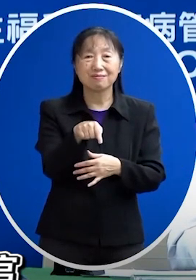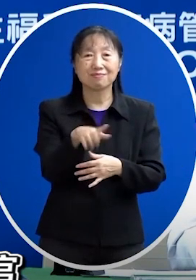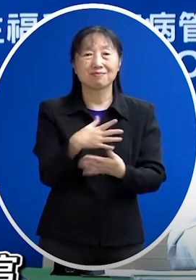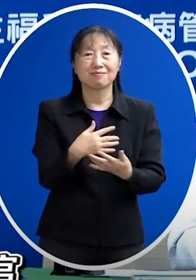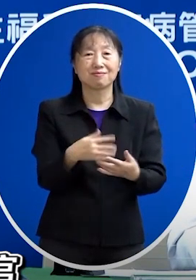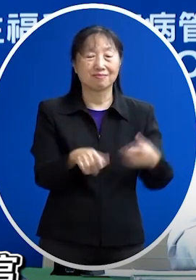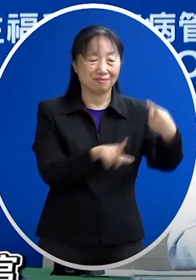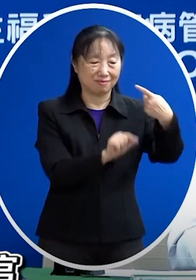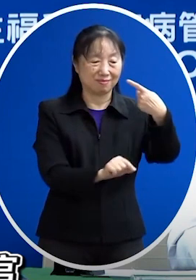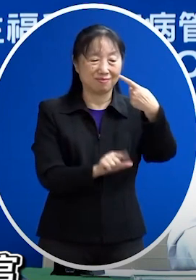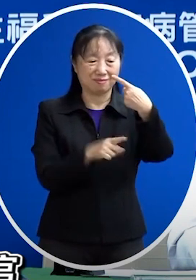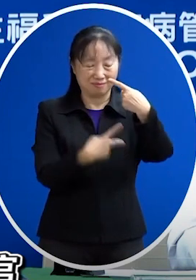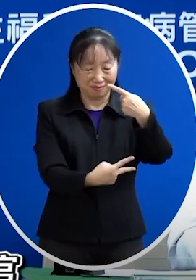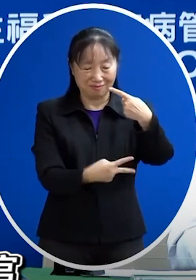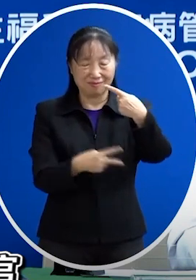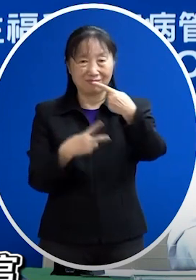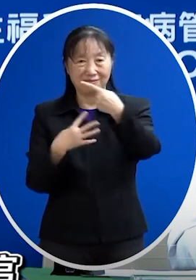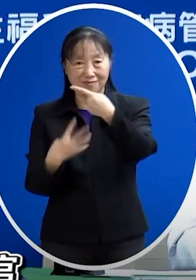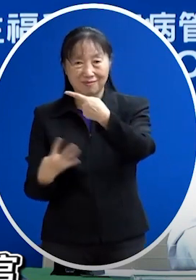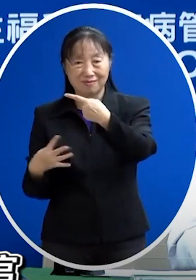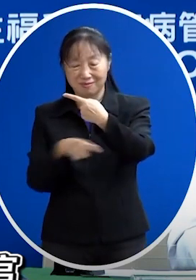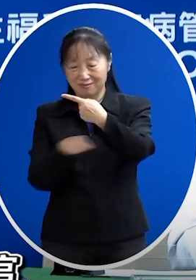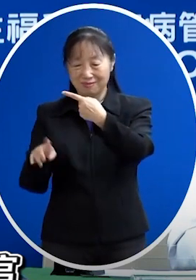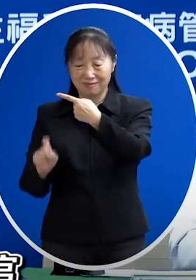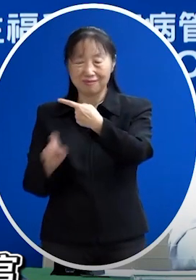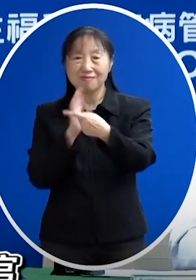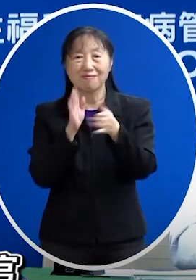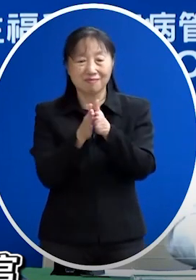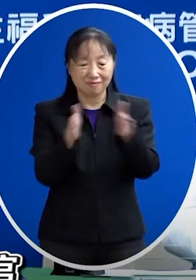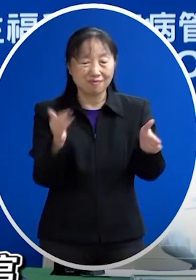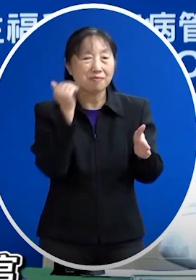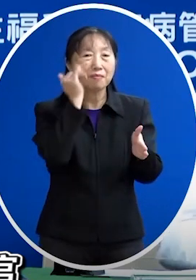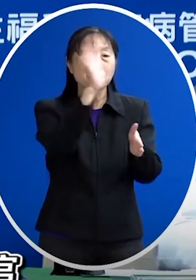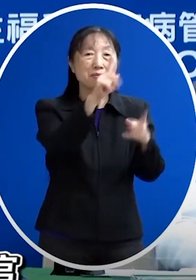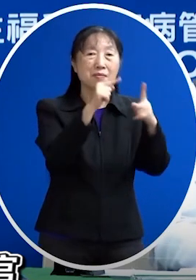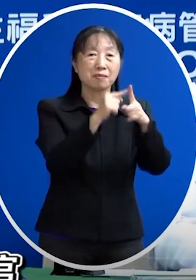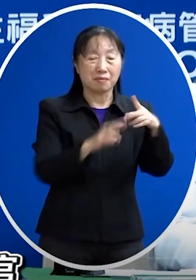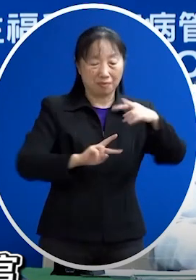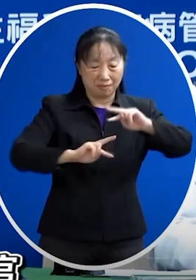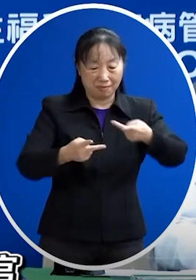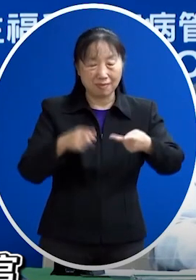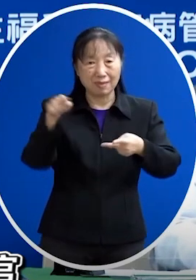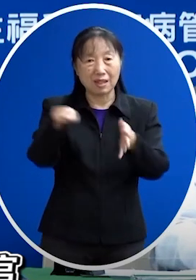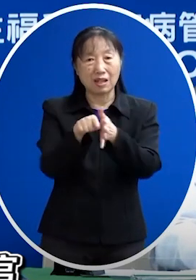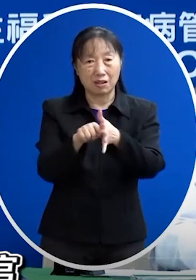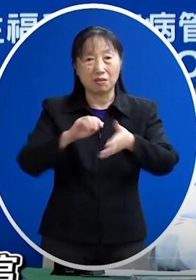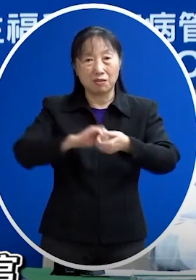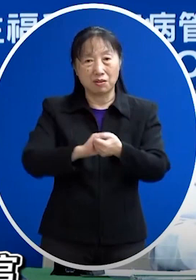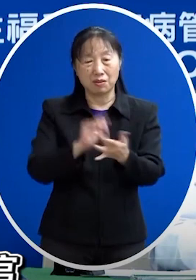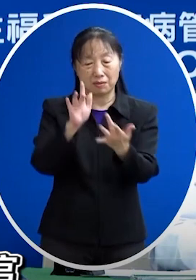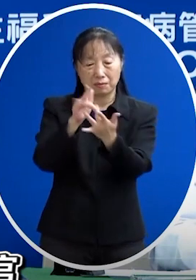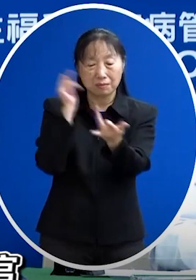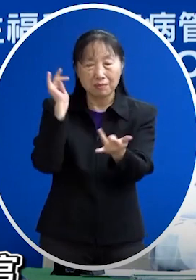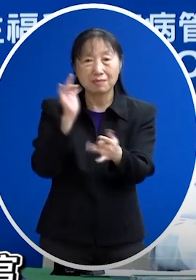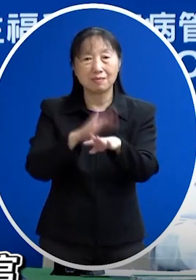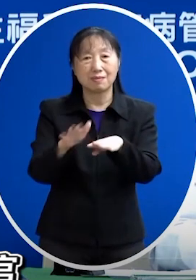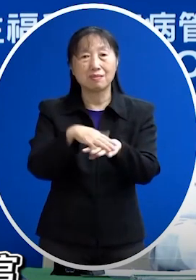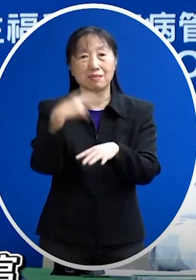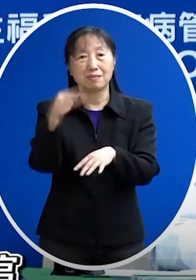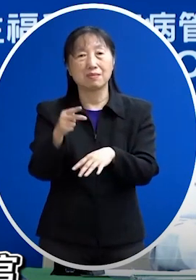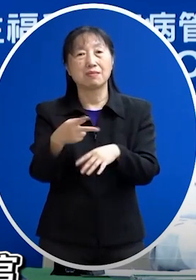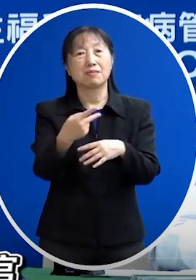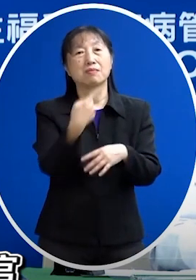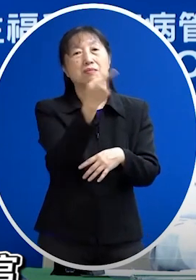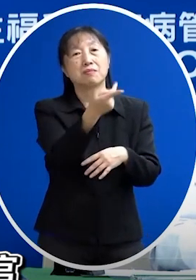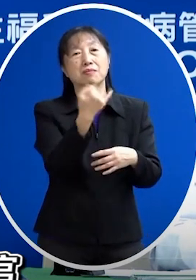段1月2号、1月1号到1月10号里面，若有人更改了，他就会有空房出来，好，那就可以来做了。这